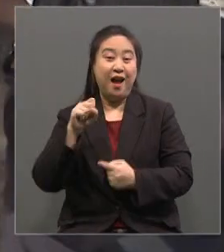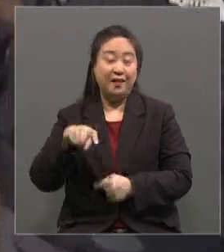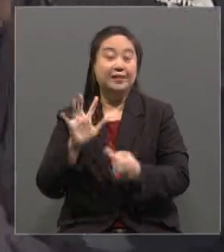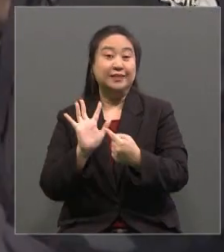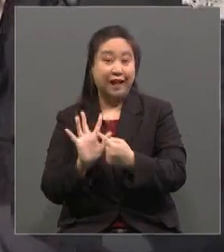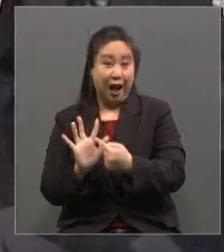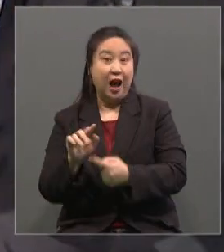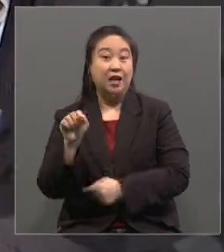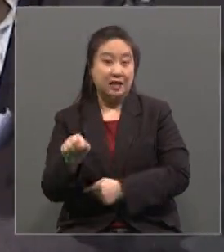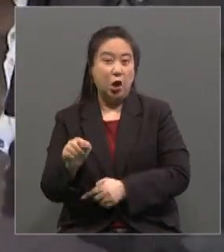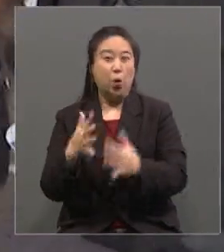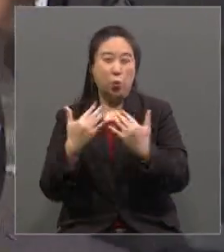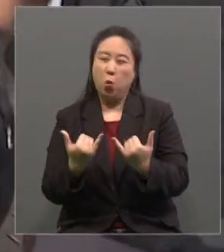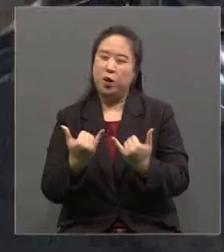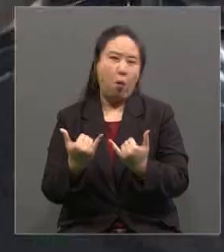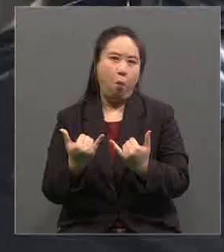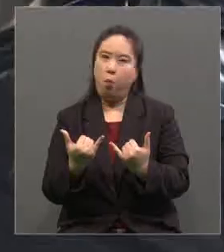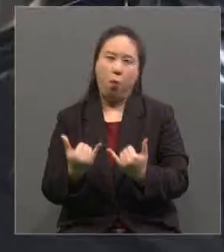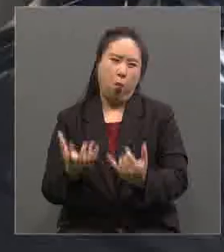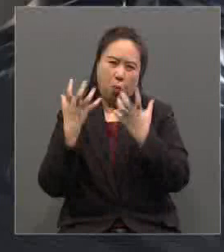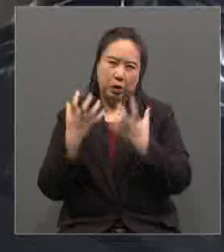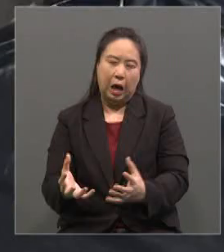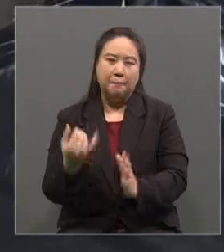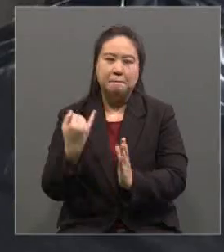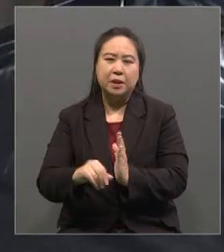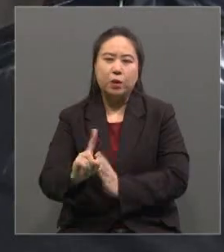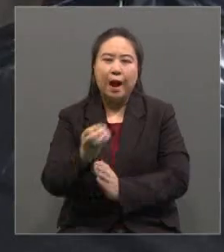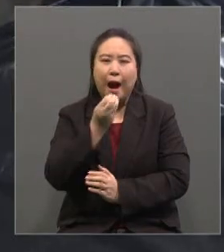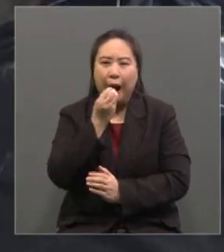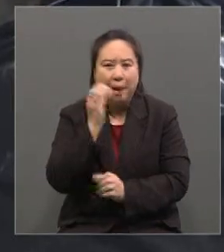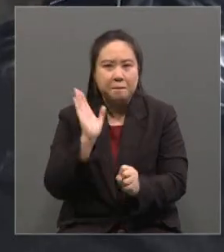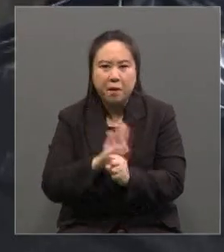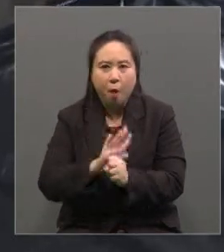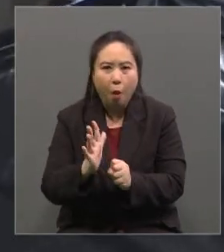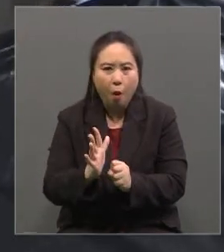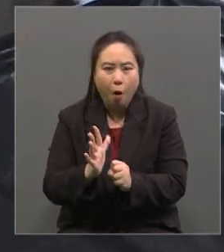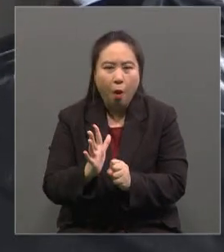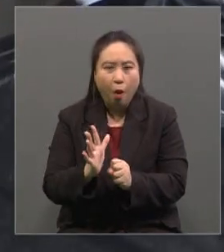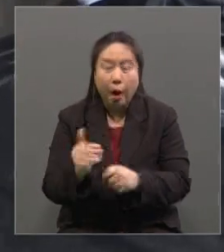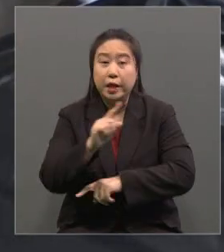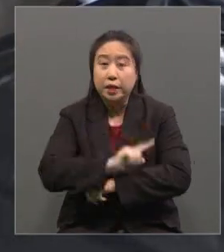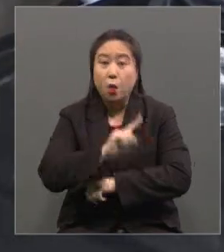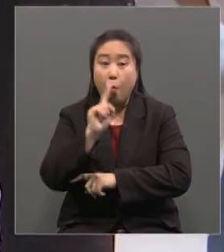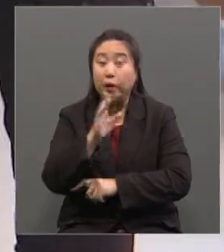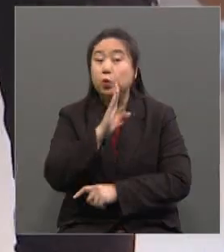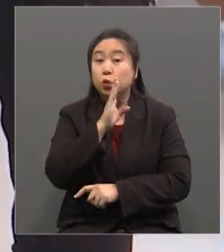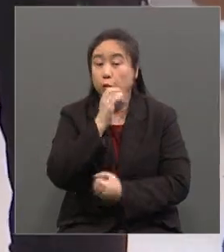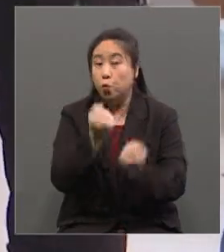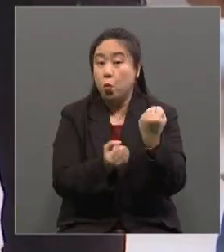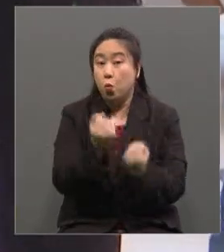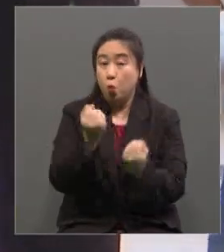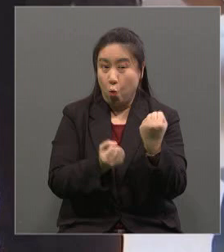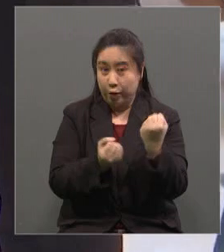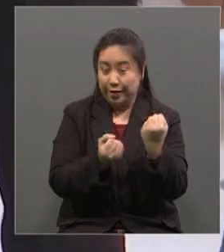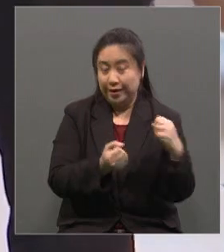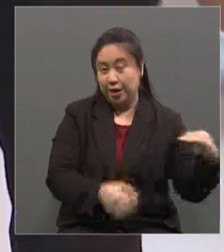เชอรี่บอกไปมันเล็วร้ายลงเรื่อยๆเพราะอะไรอาหารก็ขาดแคลนอย่างวันวันหนึ่งเนี่ยถ้ารถบรรเทาทุกข์ที่จะผ่านด่าน